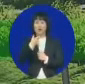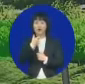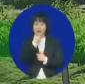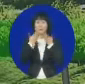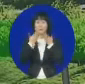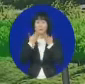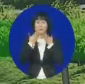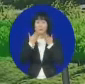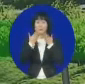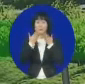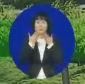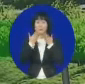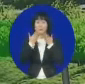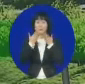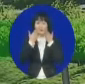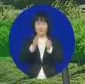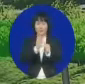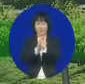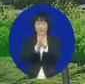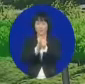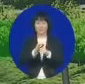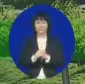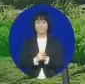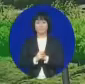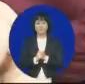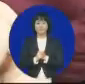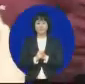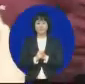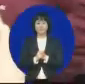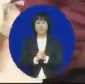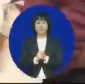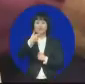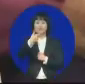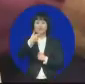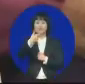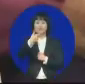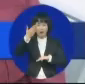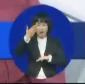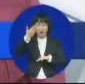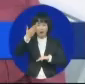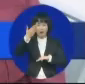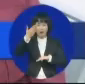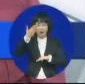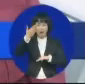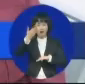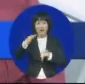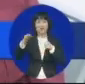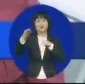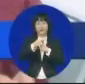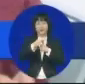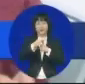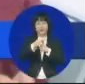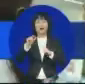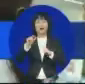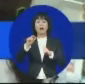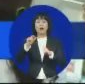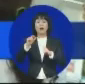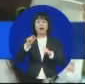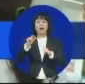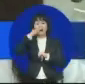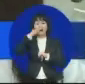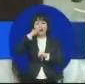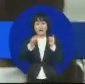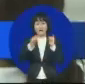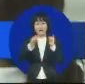해드려 건강한 생활을 할 수 있도록 도와 드립니다 만 65세 이상 국민기초생활보장수급자 와 차상위 건강보험